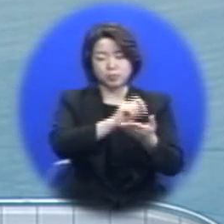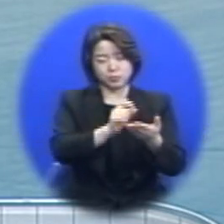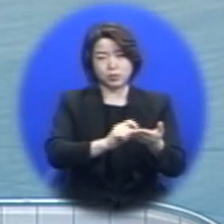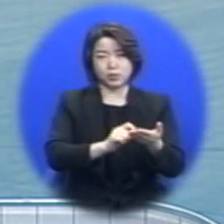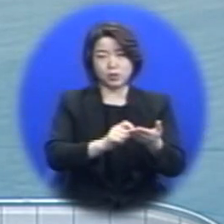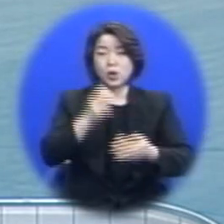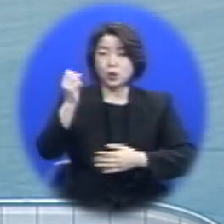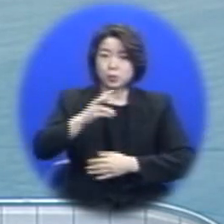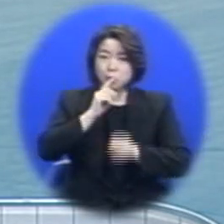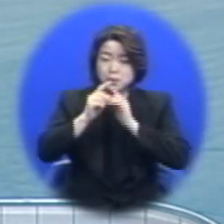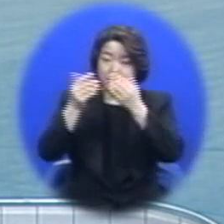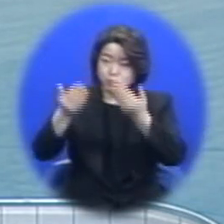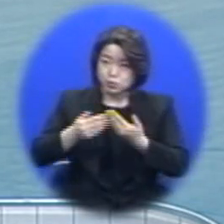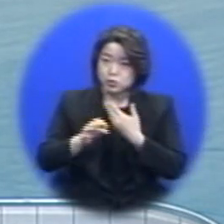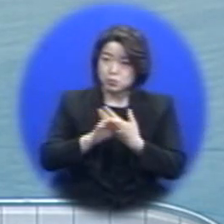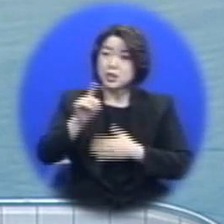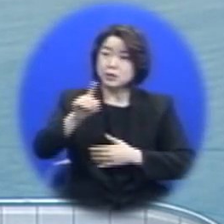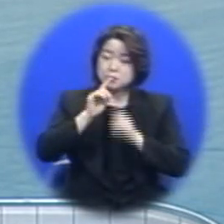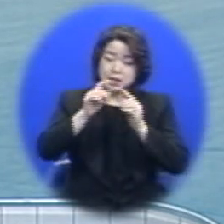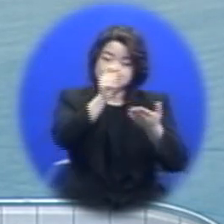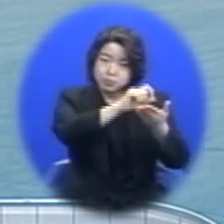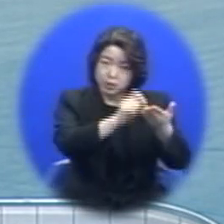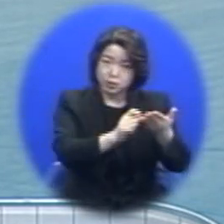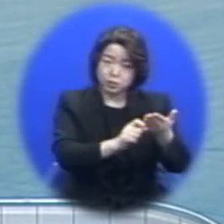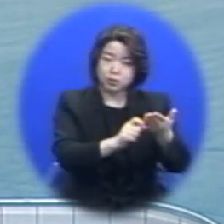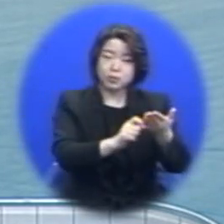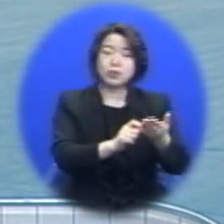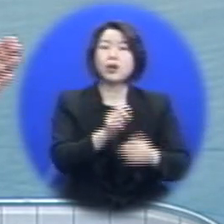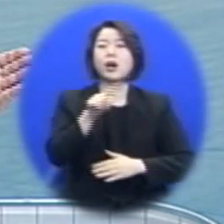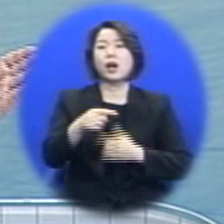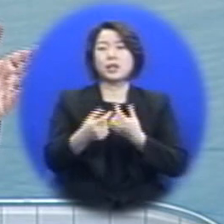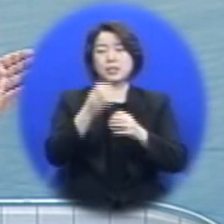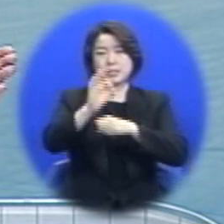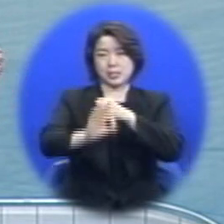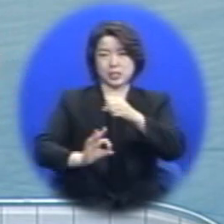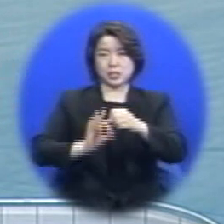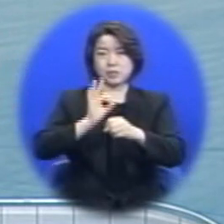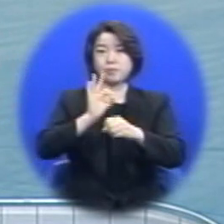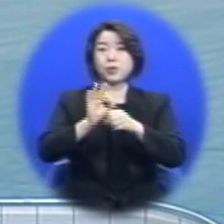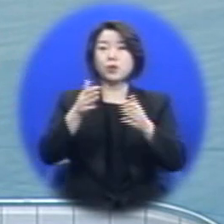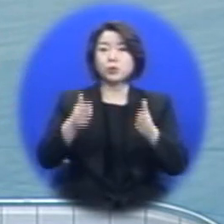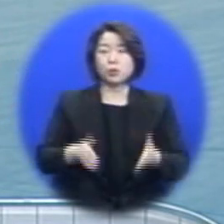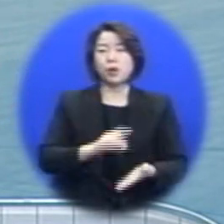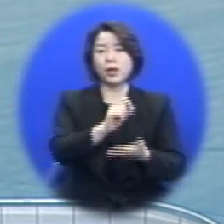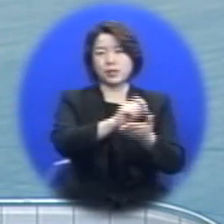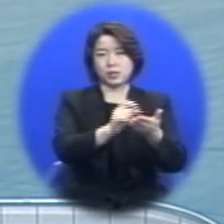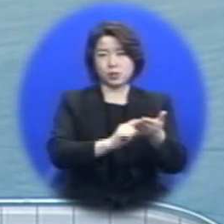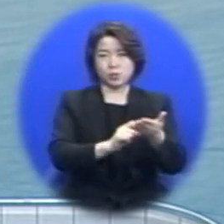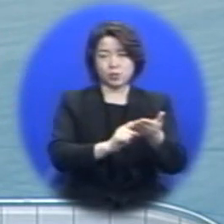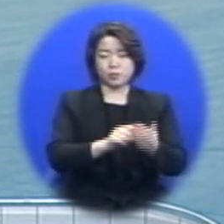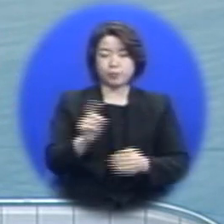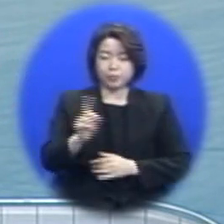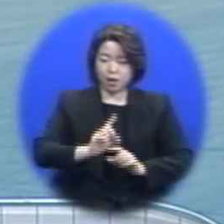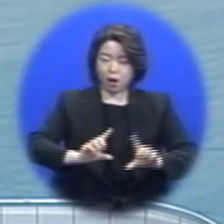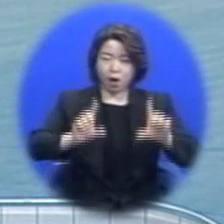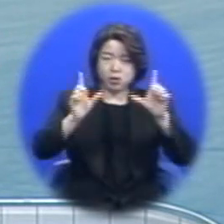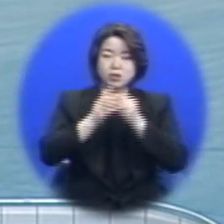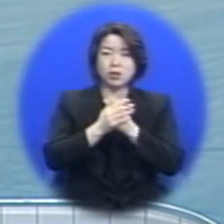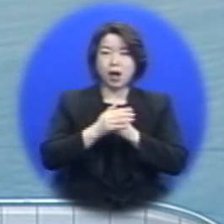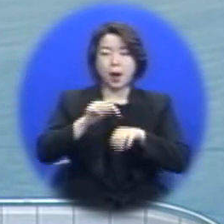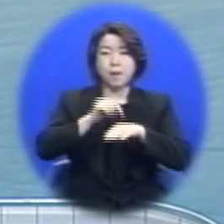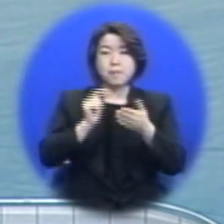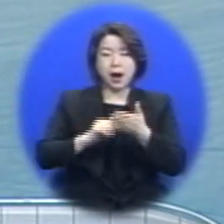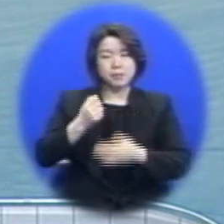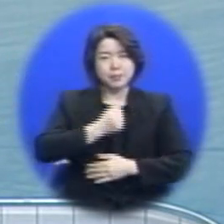또 말씀을 주시면 말씀을 기록하고 그렇게 10년 동안 기록을 했다는 것. 어느 날 너무 마음이